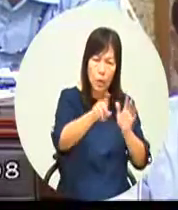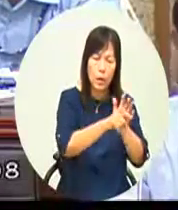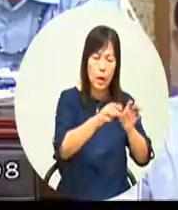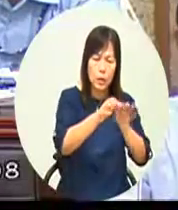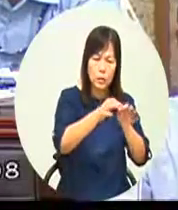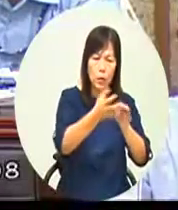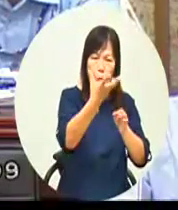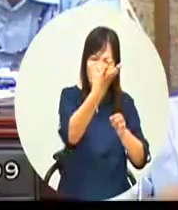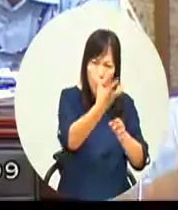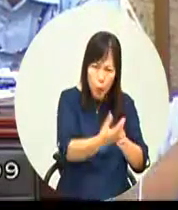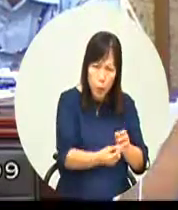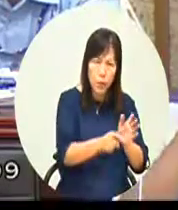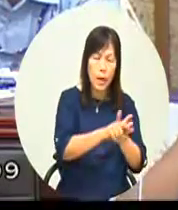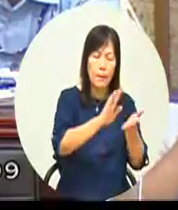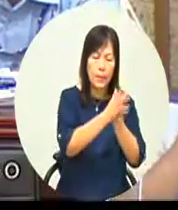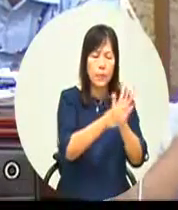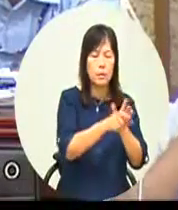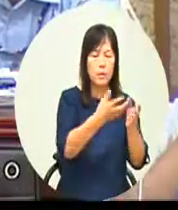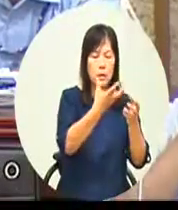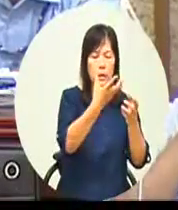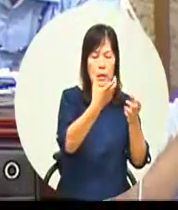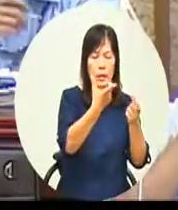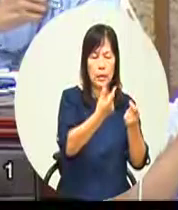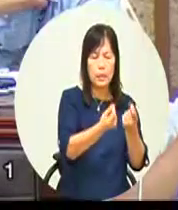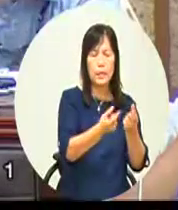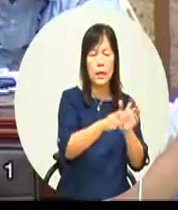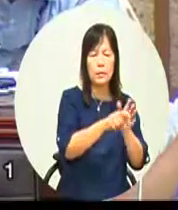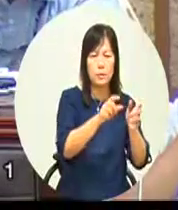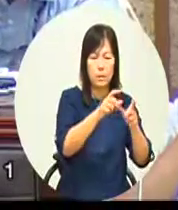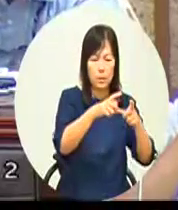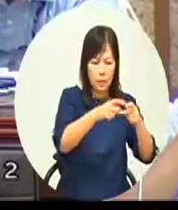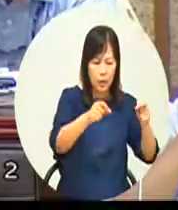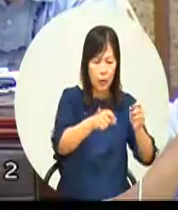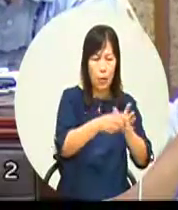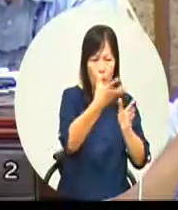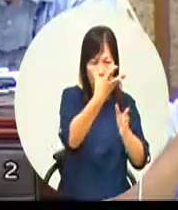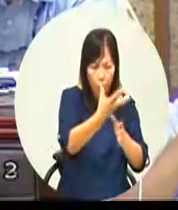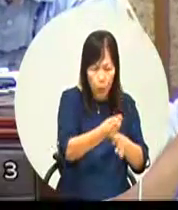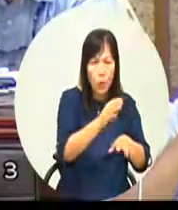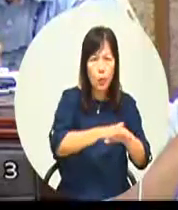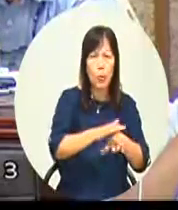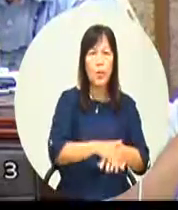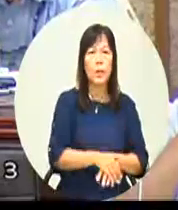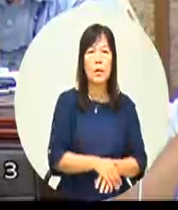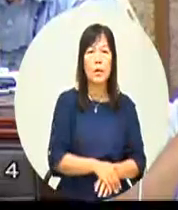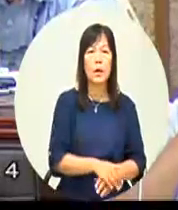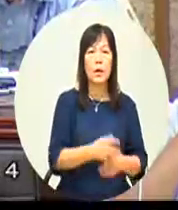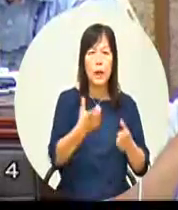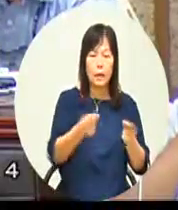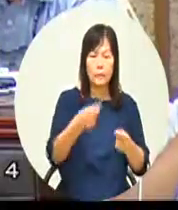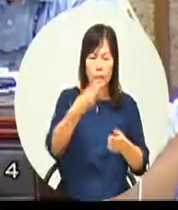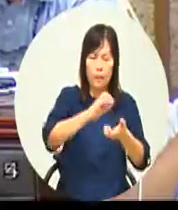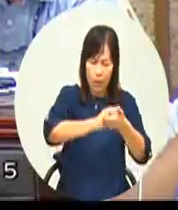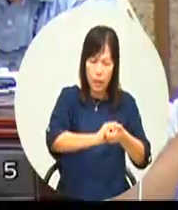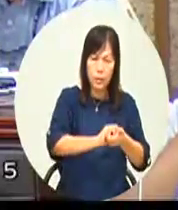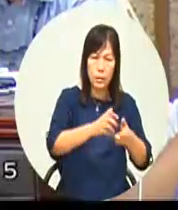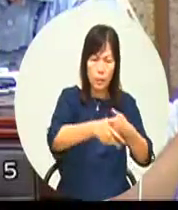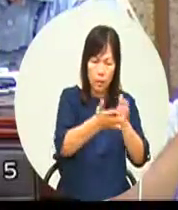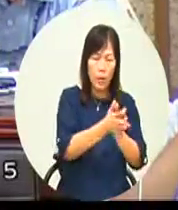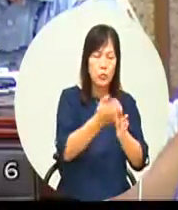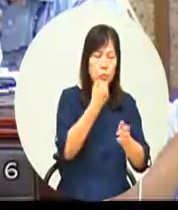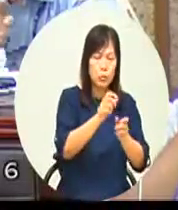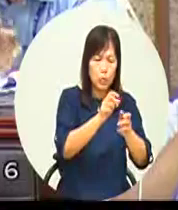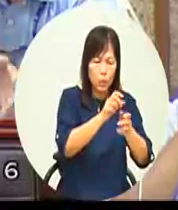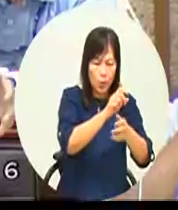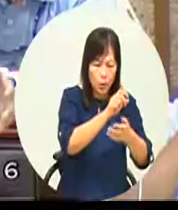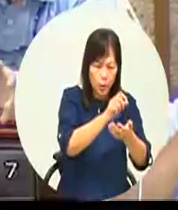实你的发票量就跟着下降下来。那另外有一种那个核定的部分，就是不用发票的部分、